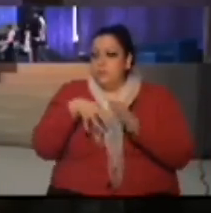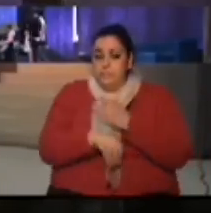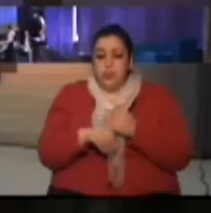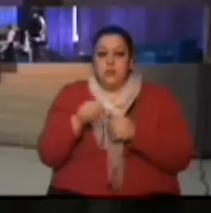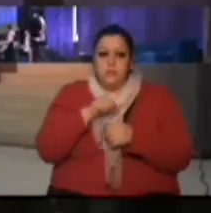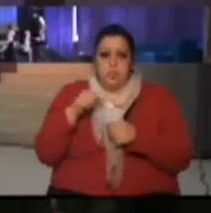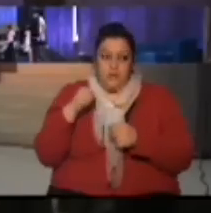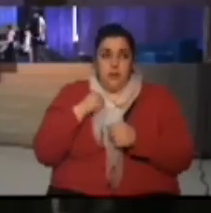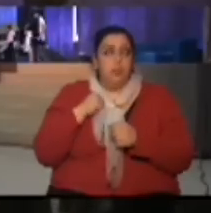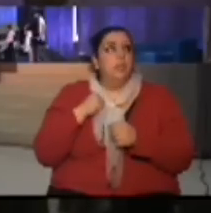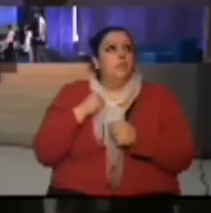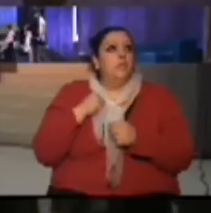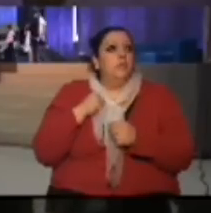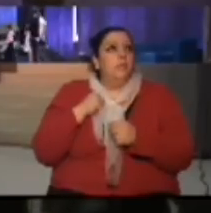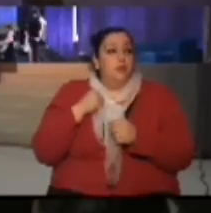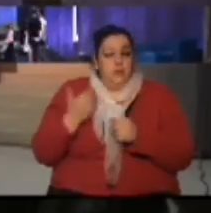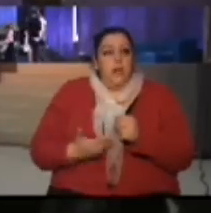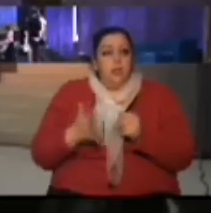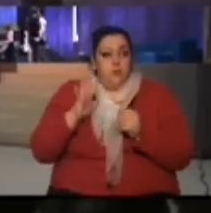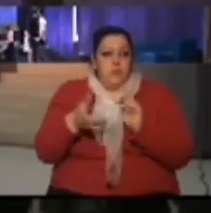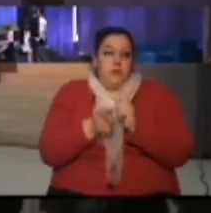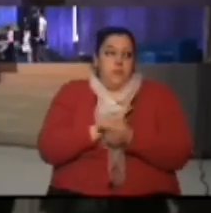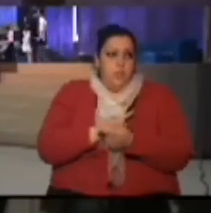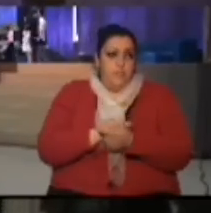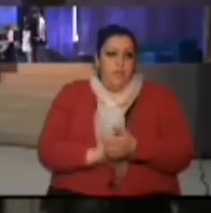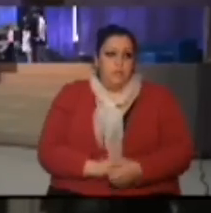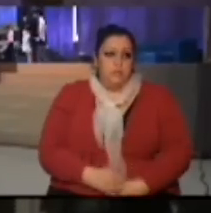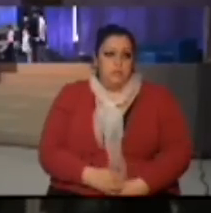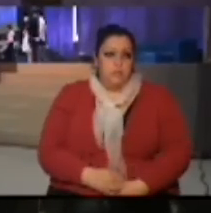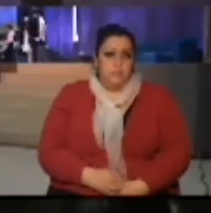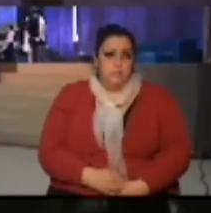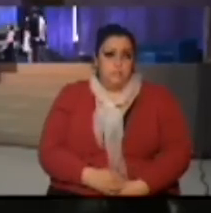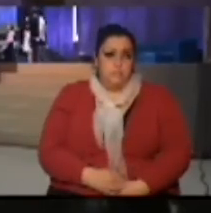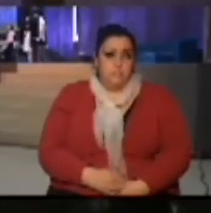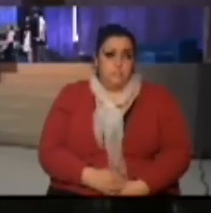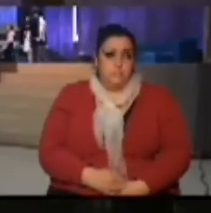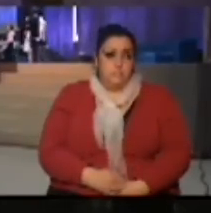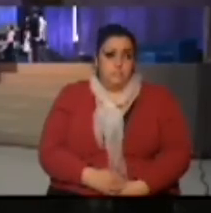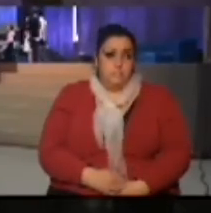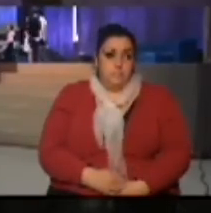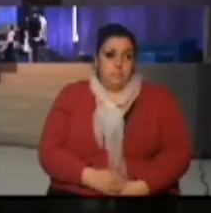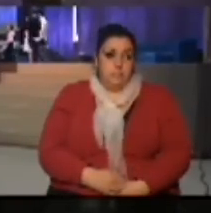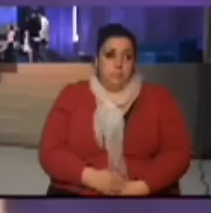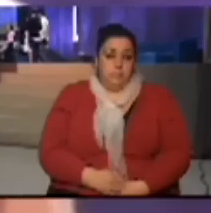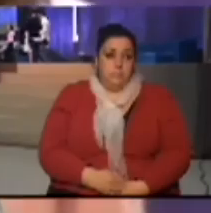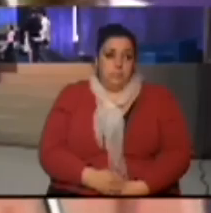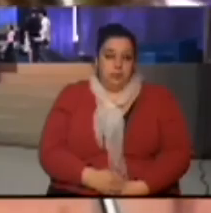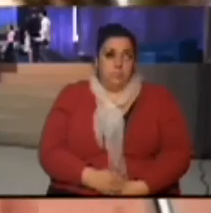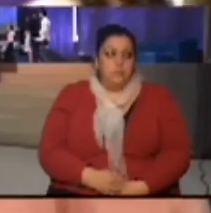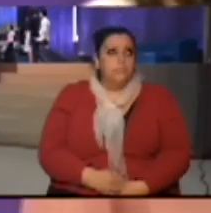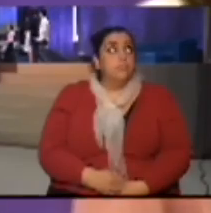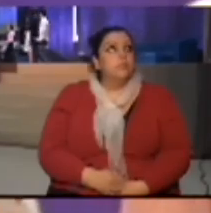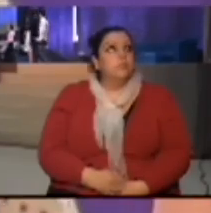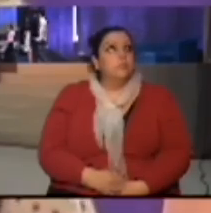հետ։ Համաձայնես, եկեղեցի կօգնեք մեզ, ամեն։ Կխնդրեմ քեզ, ասա այս խոսքերը, բայց